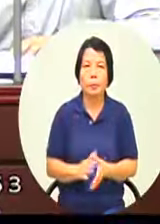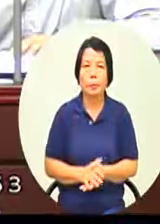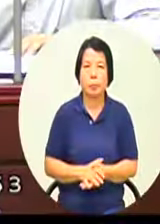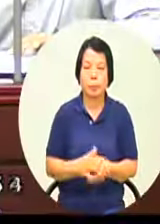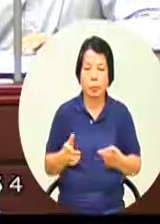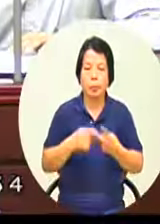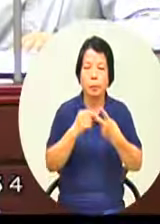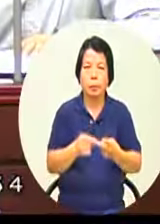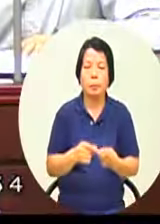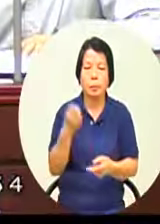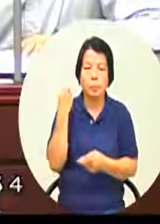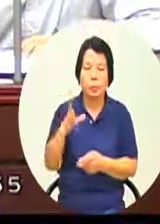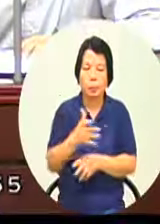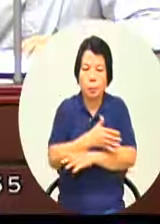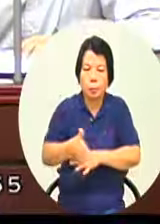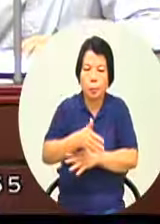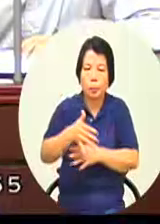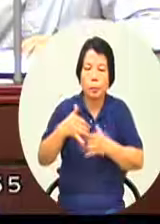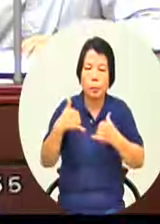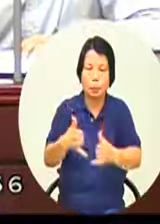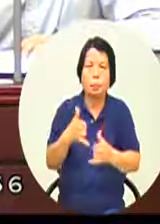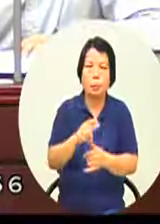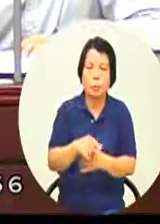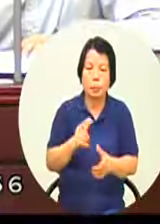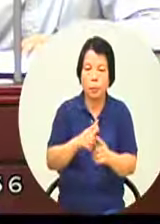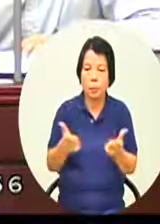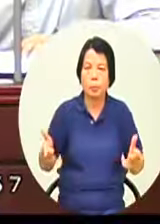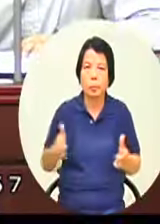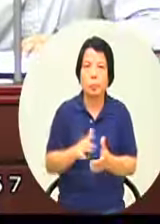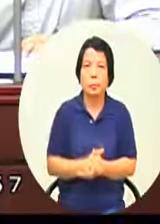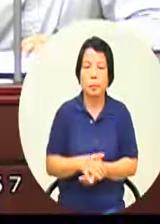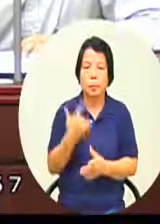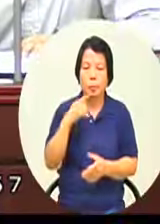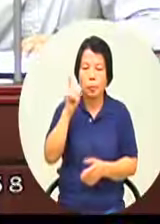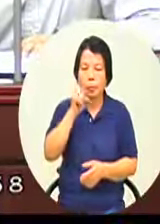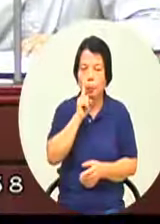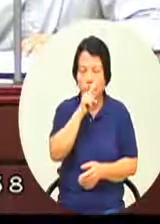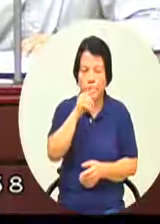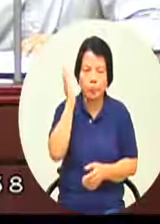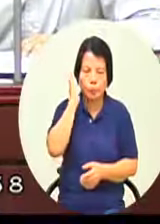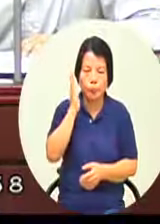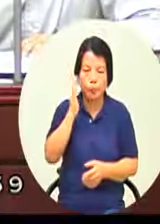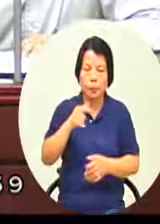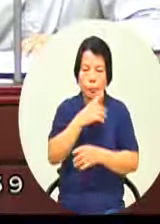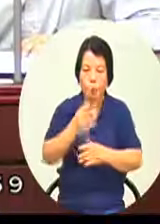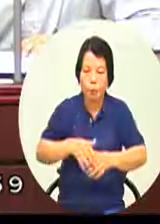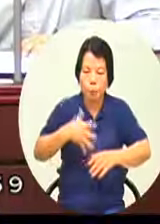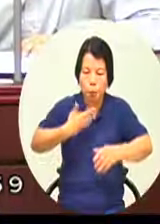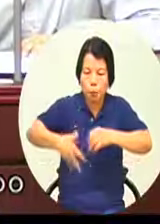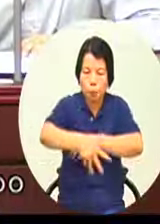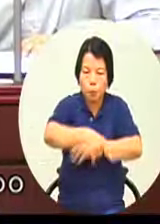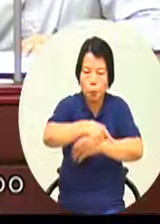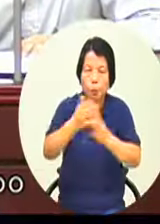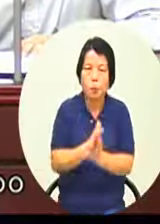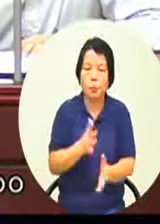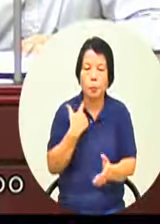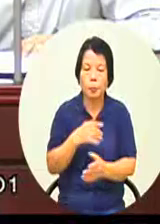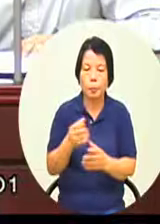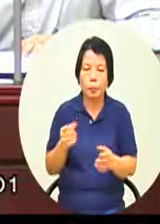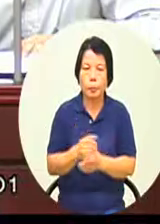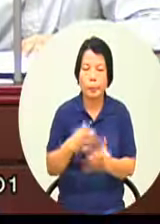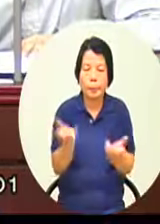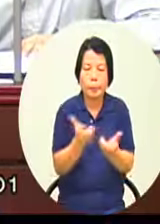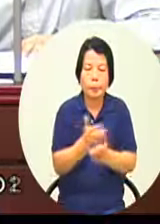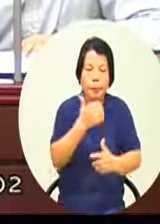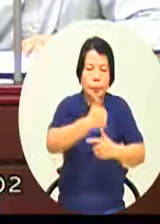那个新庄一路等等的这一些那个污水下水道推动的起程，那我们现在在营建署的补助计